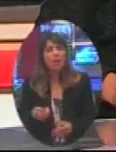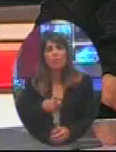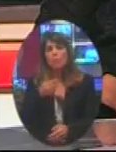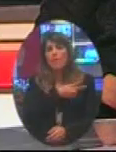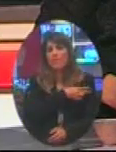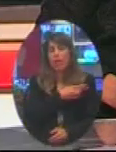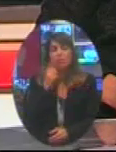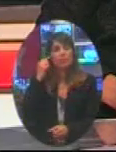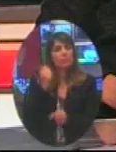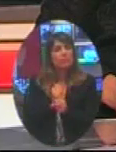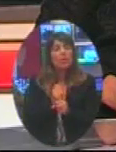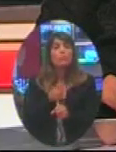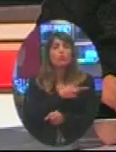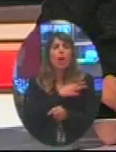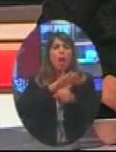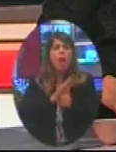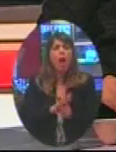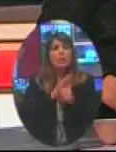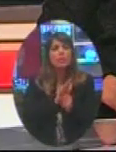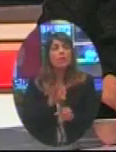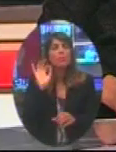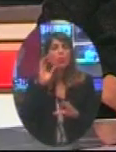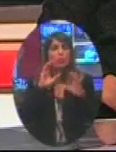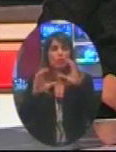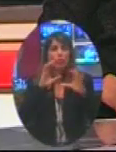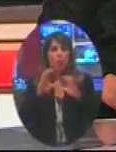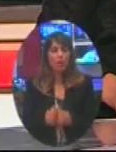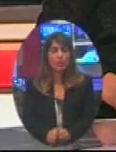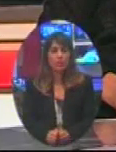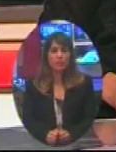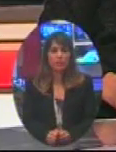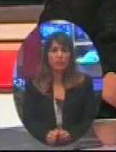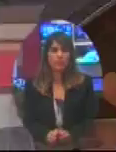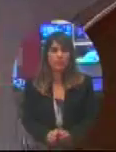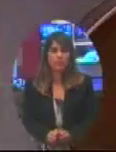המשטרה מופעל לחץ בעיקר מצד התקשורת. אושרת צרויה הייתה בדיון.